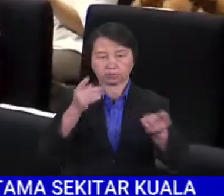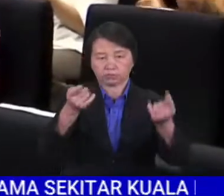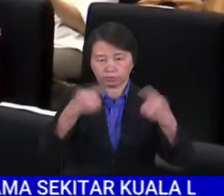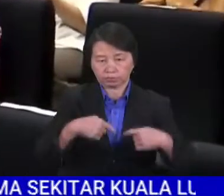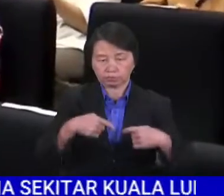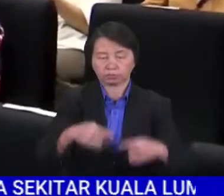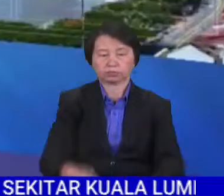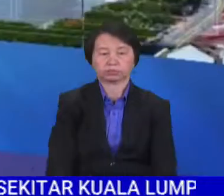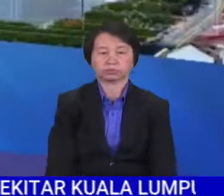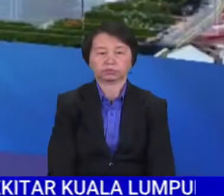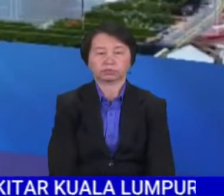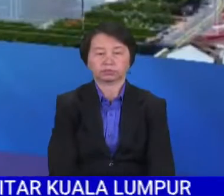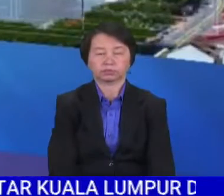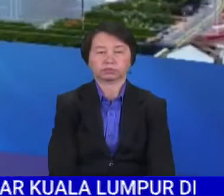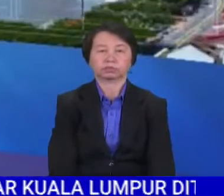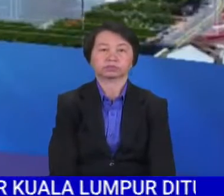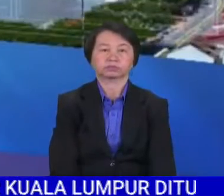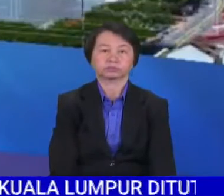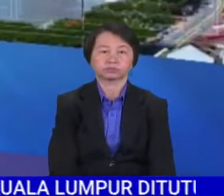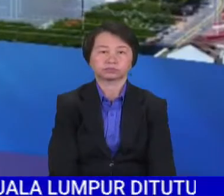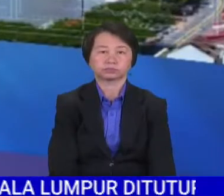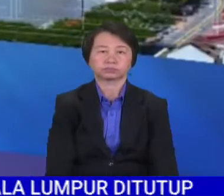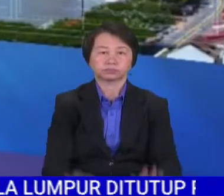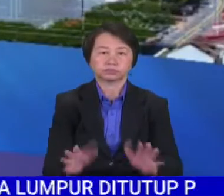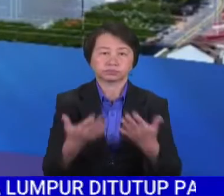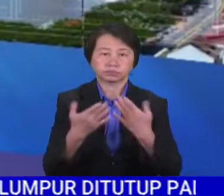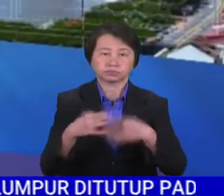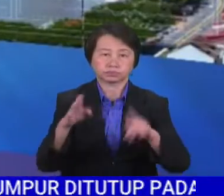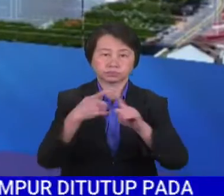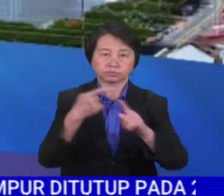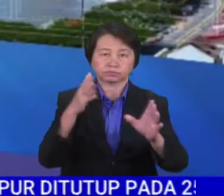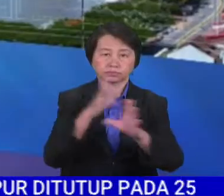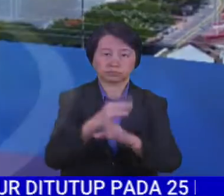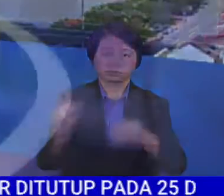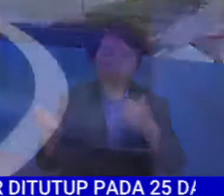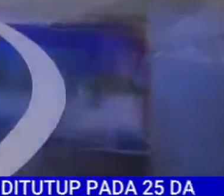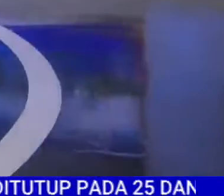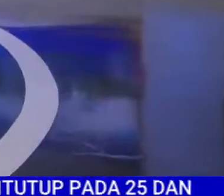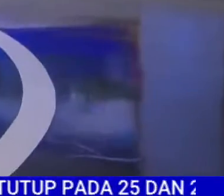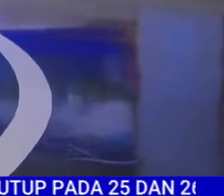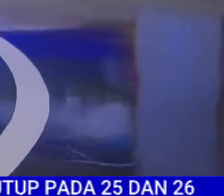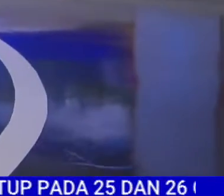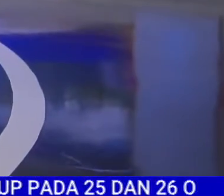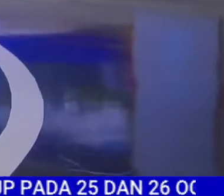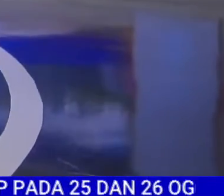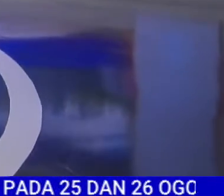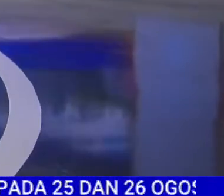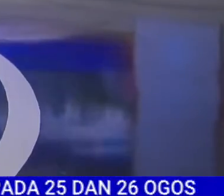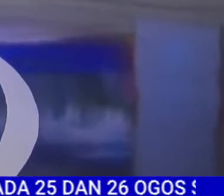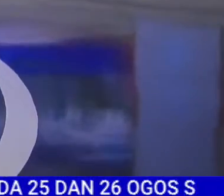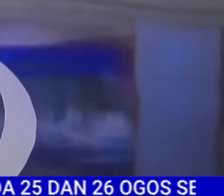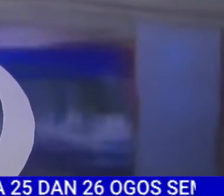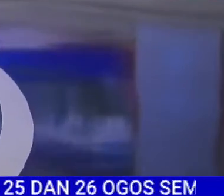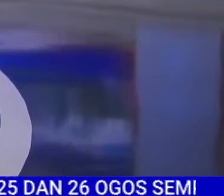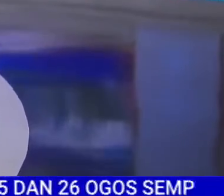bomnya baik dari sekian berita dari kita kembali bersama Atikah di angkasa Puri Atikah